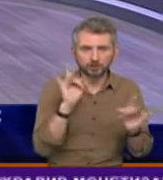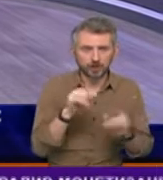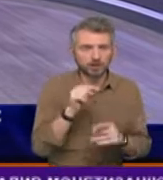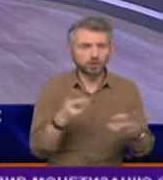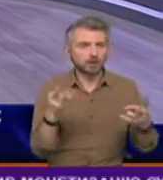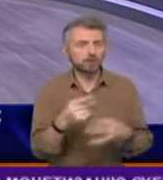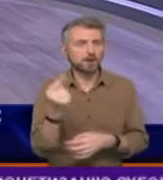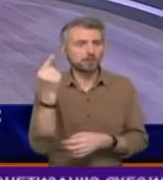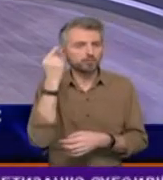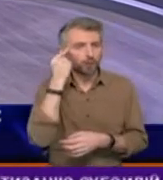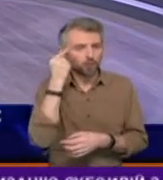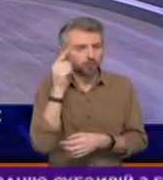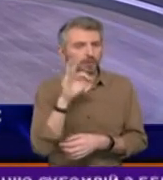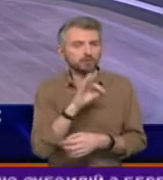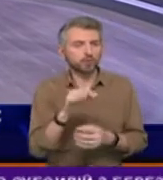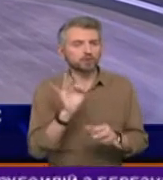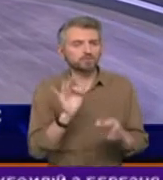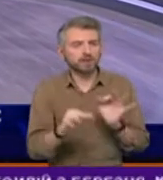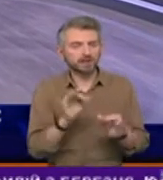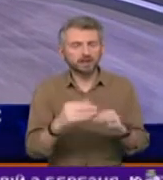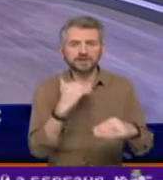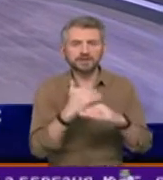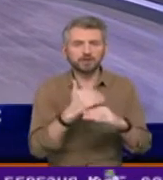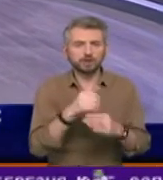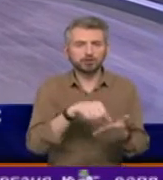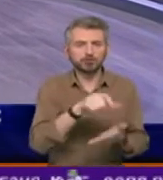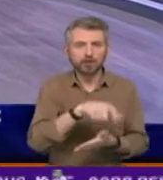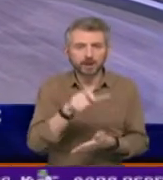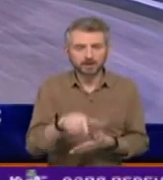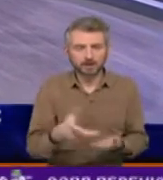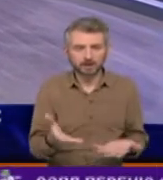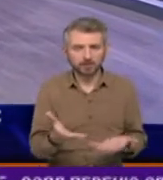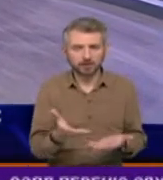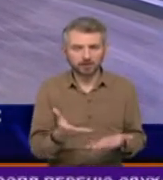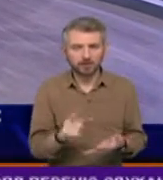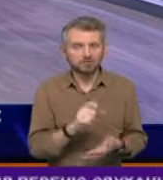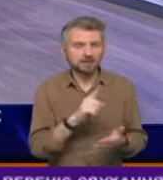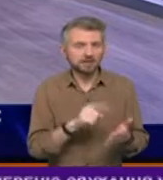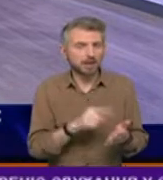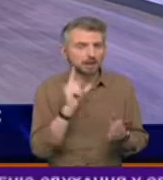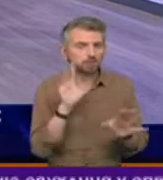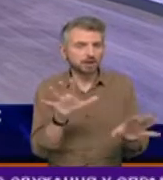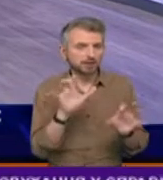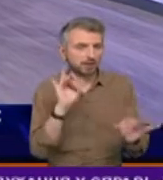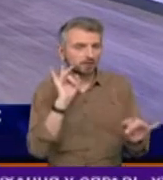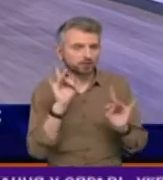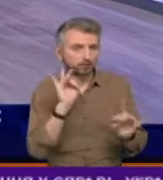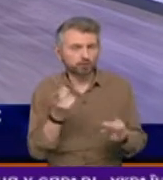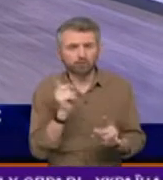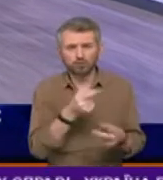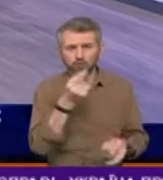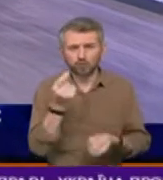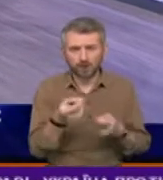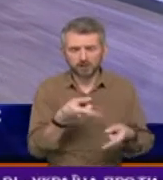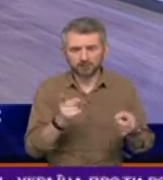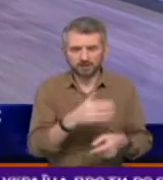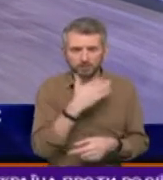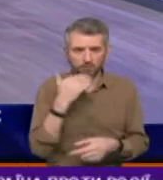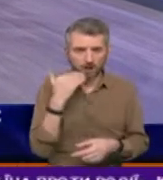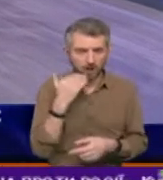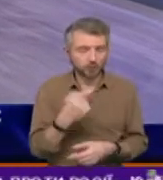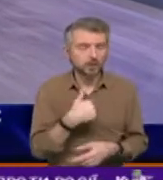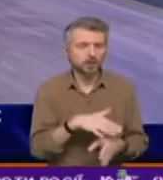що там, як зробити цей предмет більш популярним, це тема іншої розмови, як там завдання писати, які задачі складати